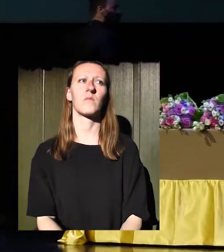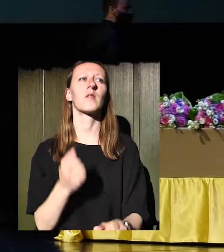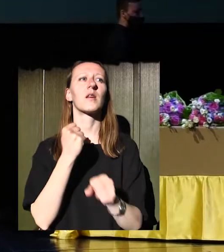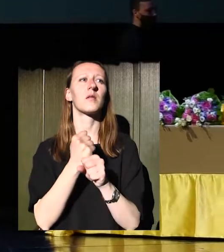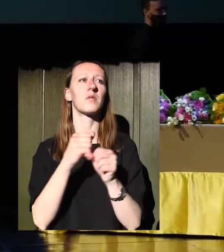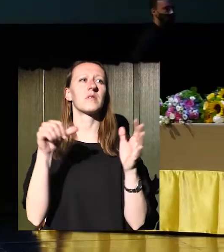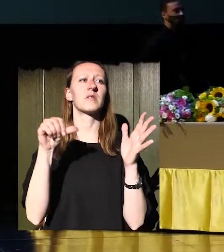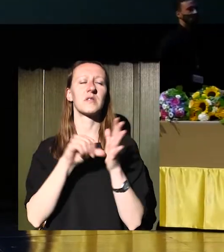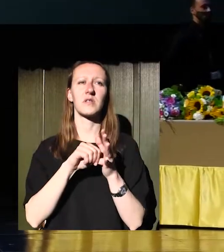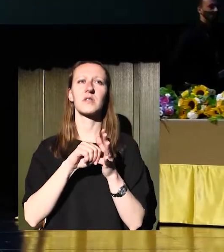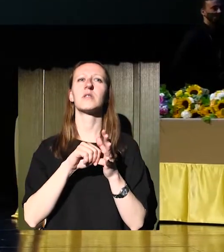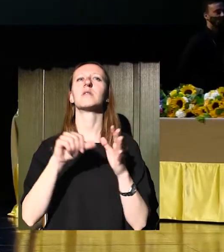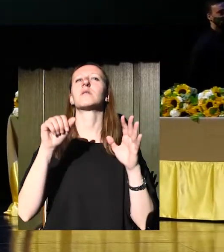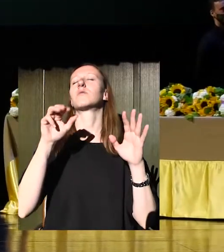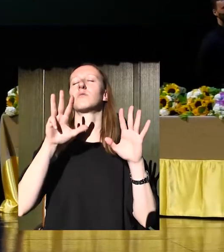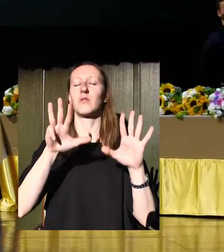Osnovan je